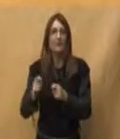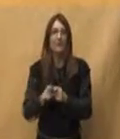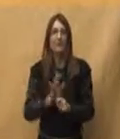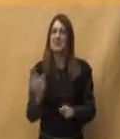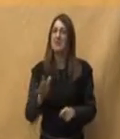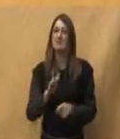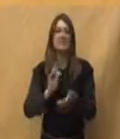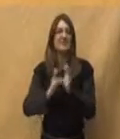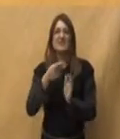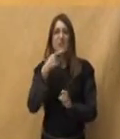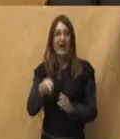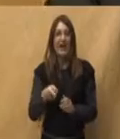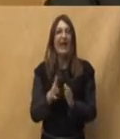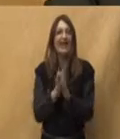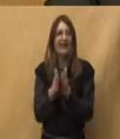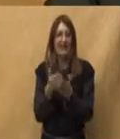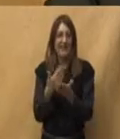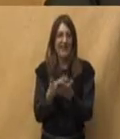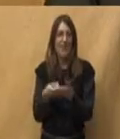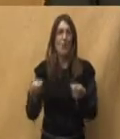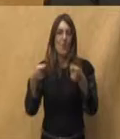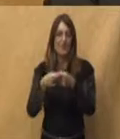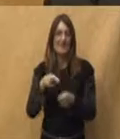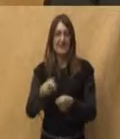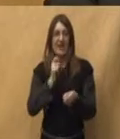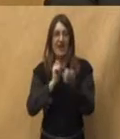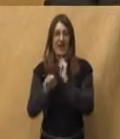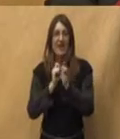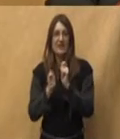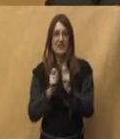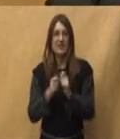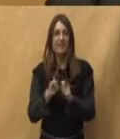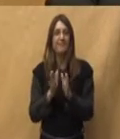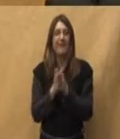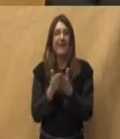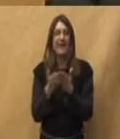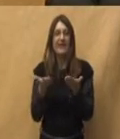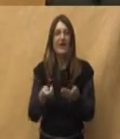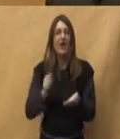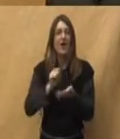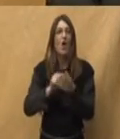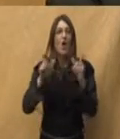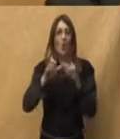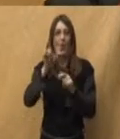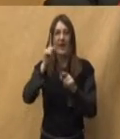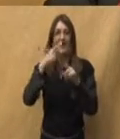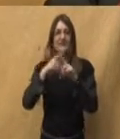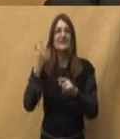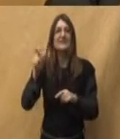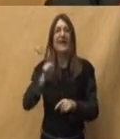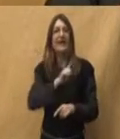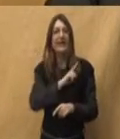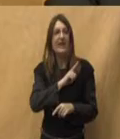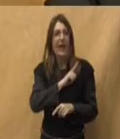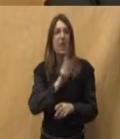sve dotaknuli. Knjiga je bila podloga za razgovor. Knjiga je. Knjigu je izdao Ulix iz Rijeke. To znamo. Može